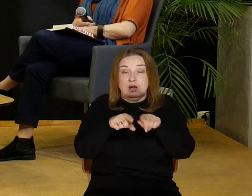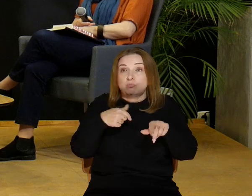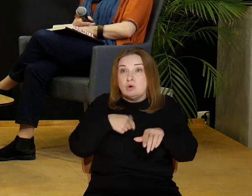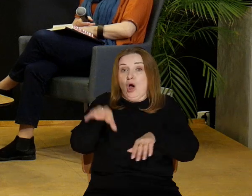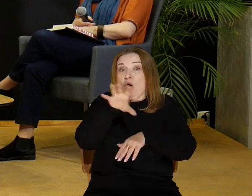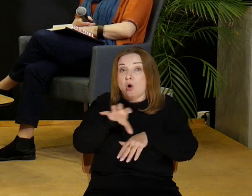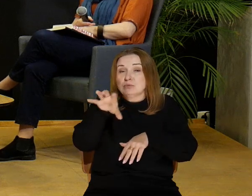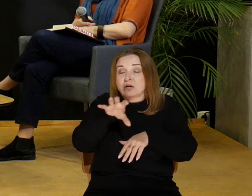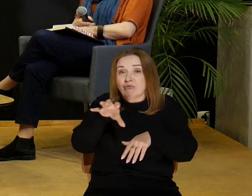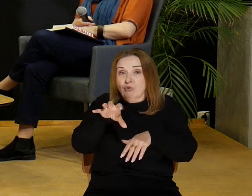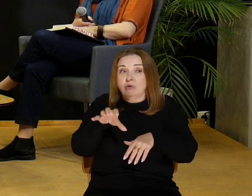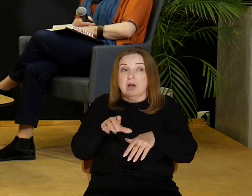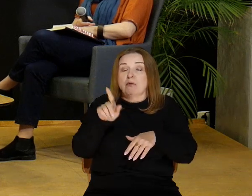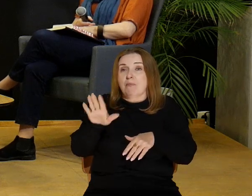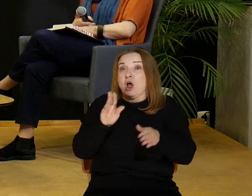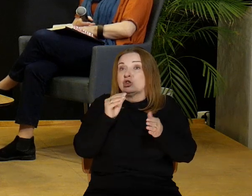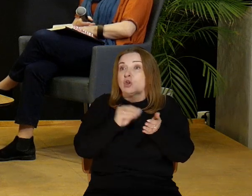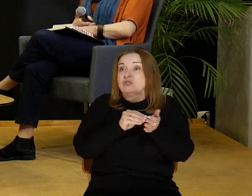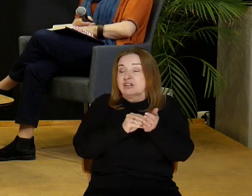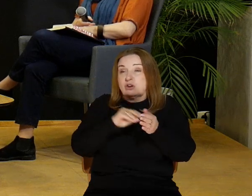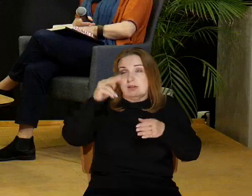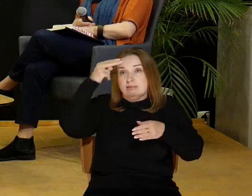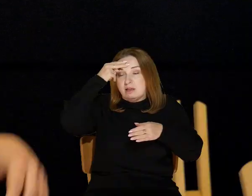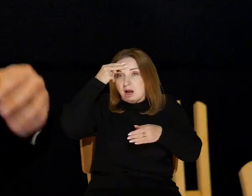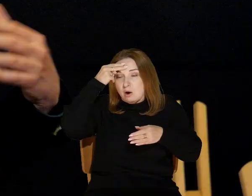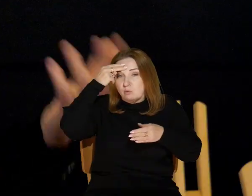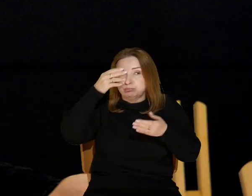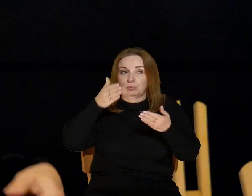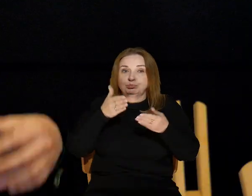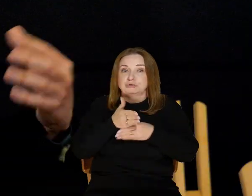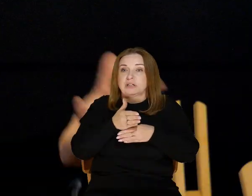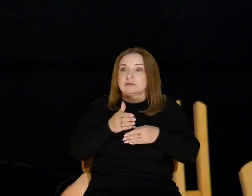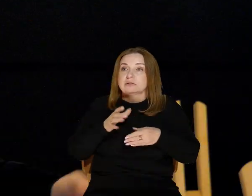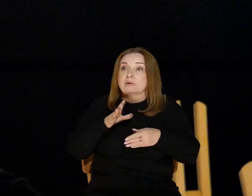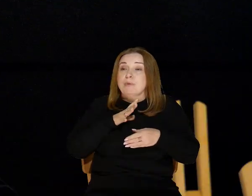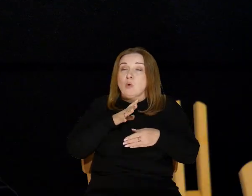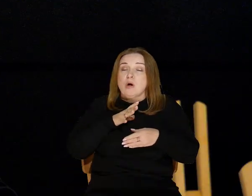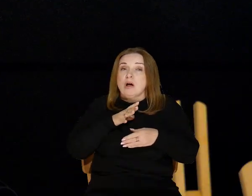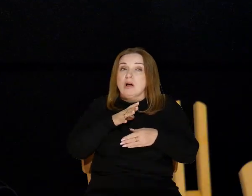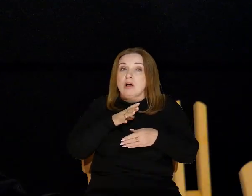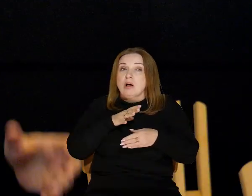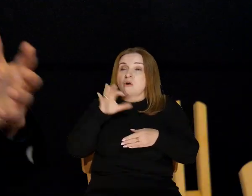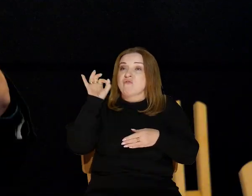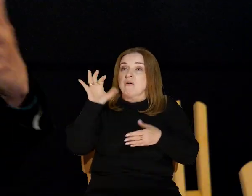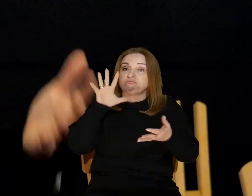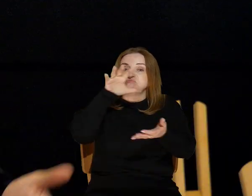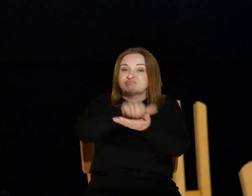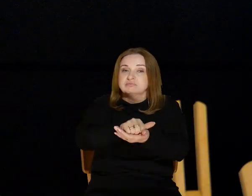następstwa doświadczenia traumy związanej z podbojem,